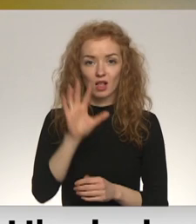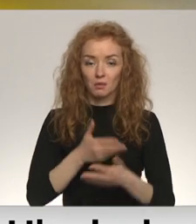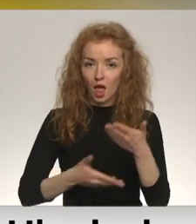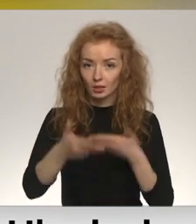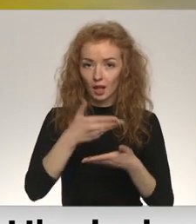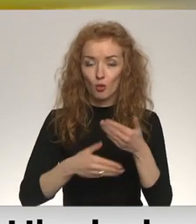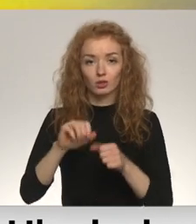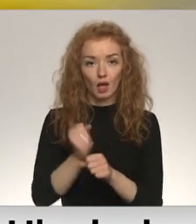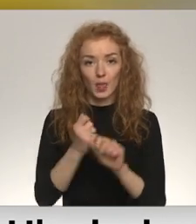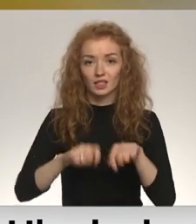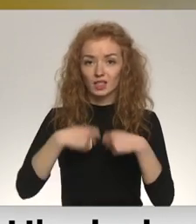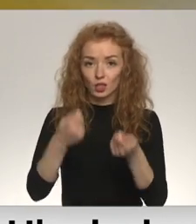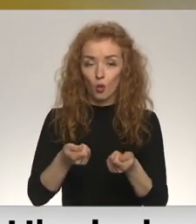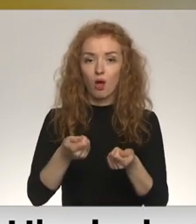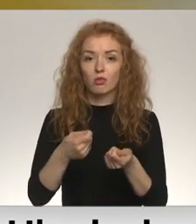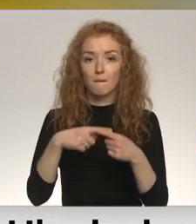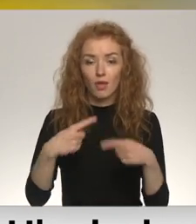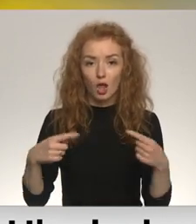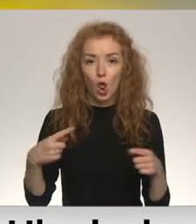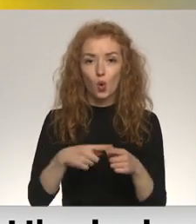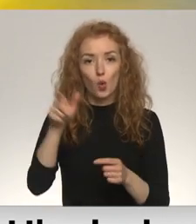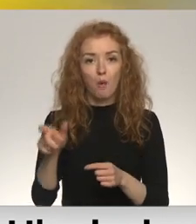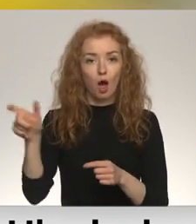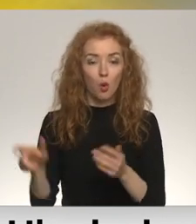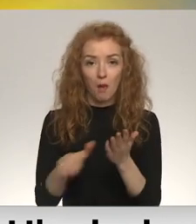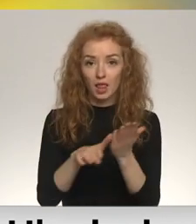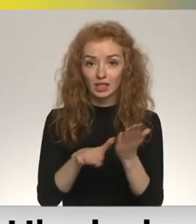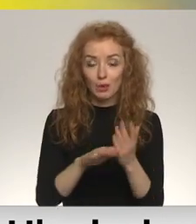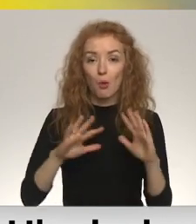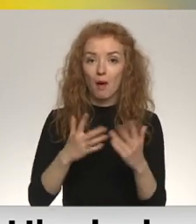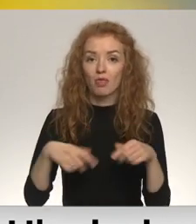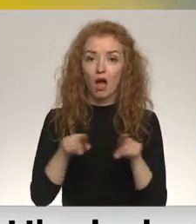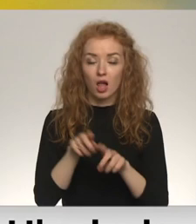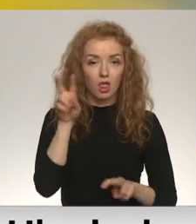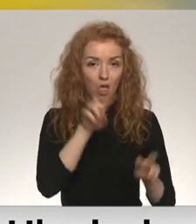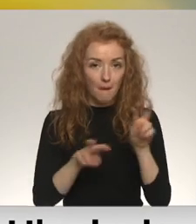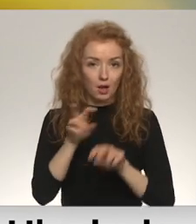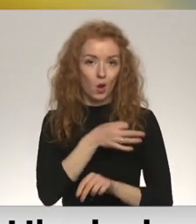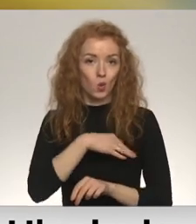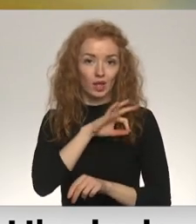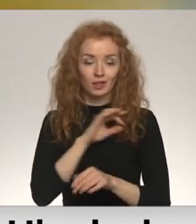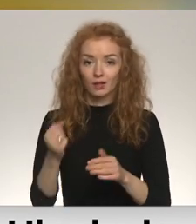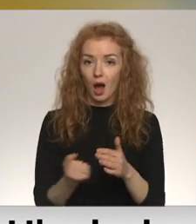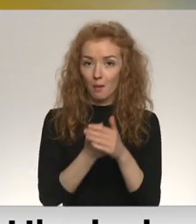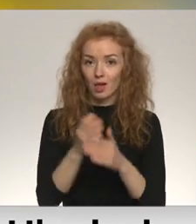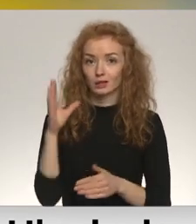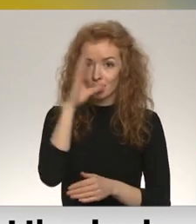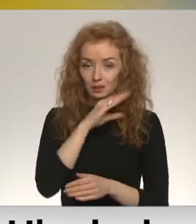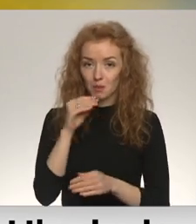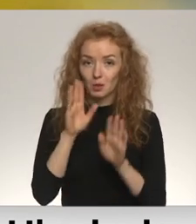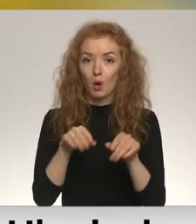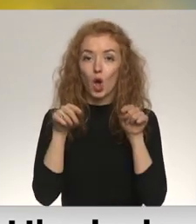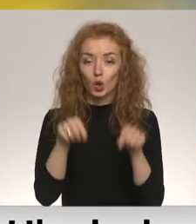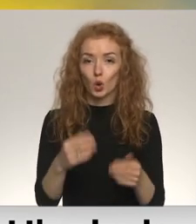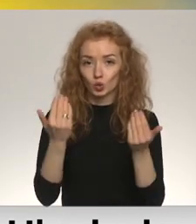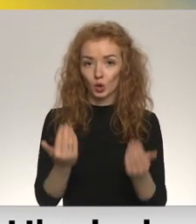ne tikai sniedzot materiālo un humāno palīdzību Ukrainai, bet arī jāmeklē juridiska atbalsta iespējas. Par to šodien